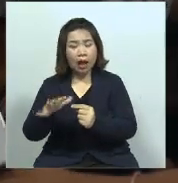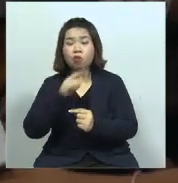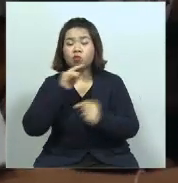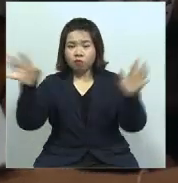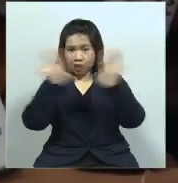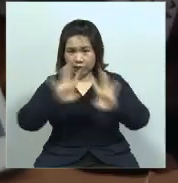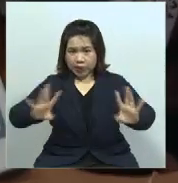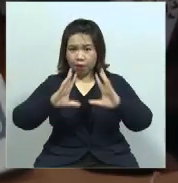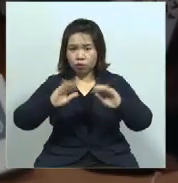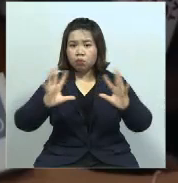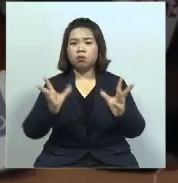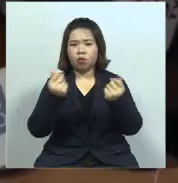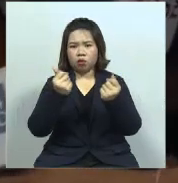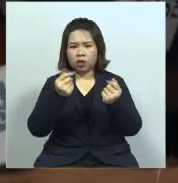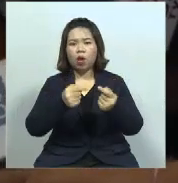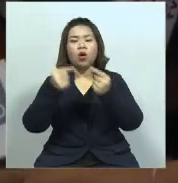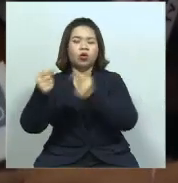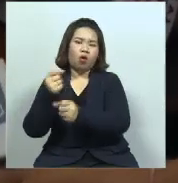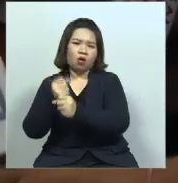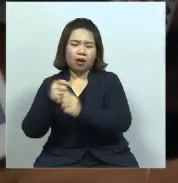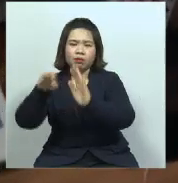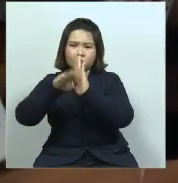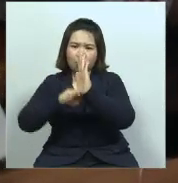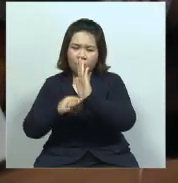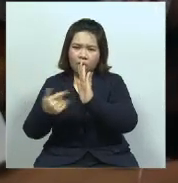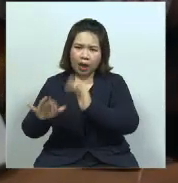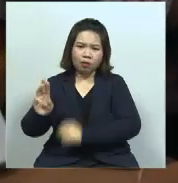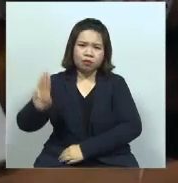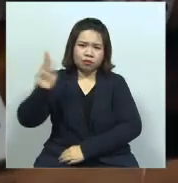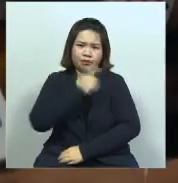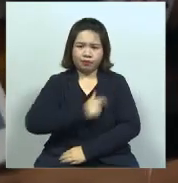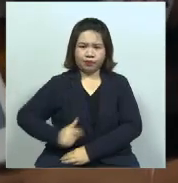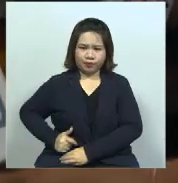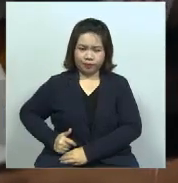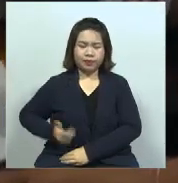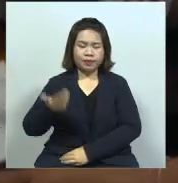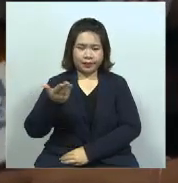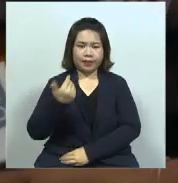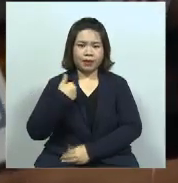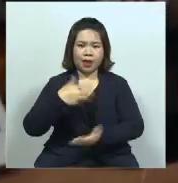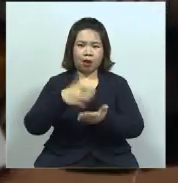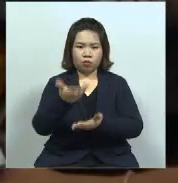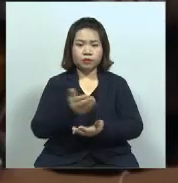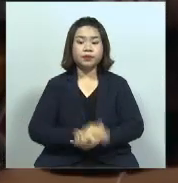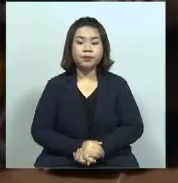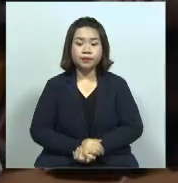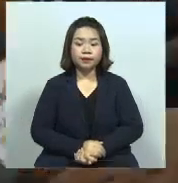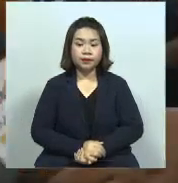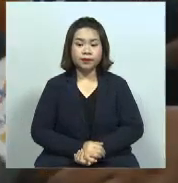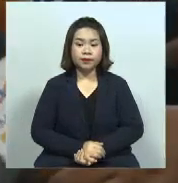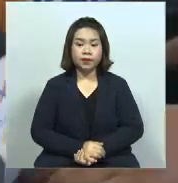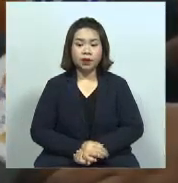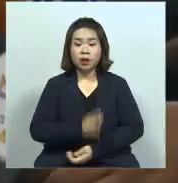การประชุมเนี่ยจึงจะค่อยดำเนินการเรื่องเข้าเฝ้าถวายสัตย์ปฏิญาณอีกครั้งเราไปฟังเสียงจากท่านรองวิษณุกันครับ ถ้าห